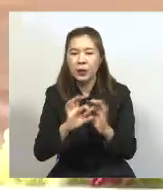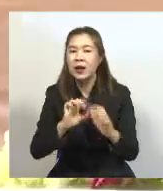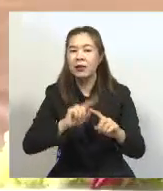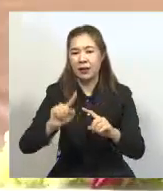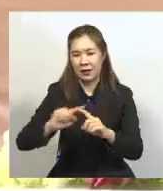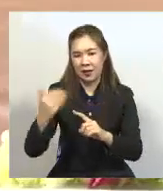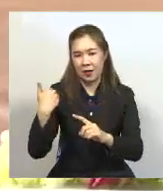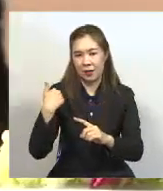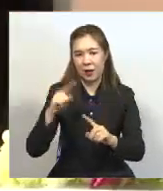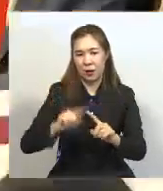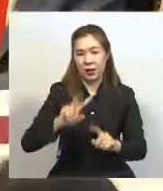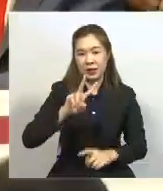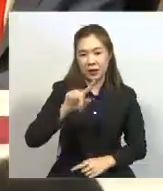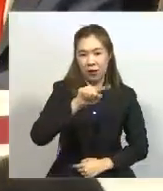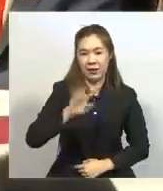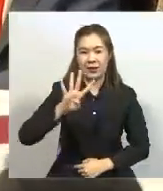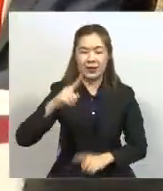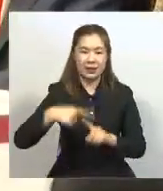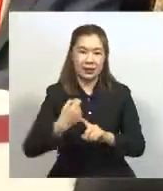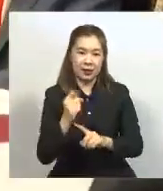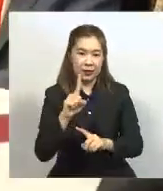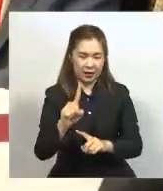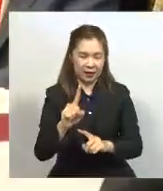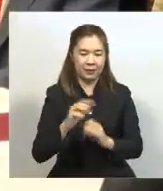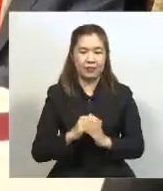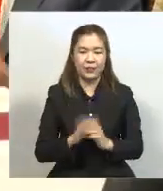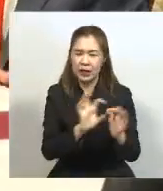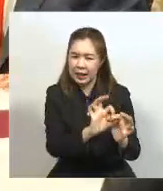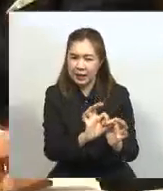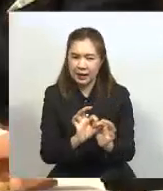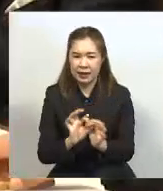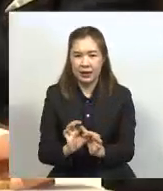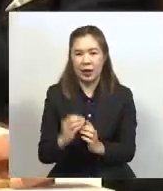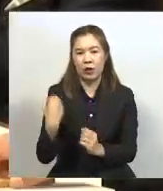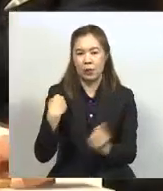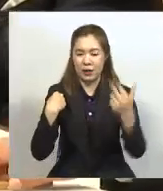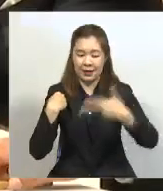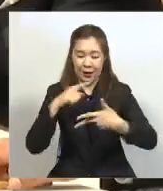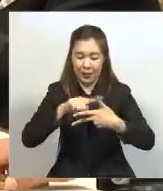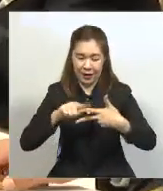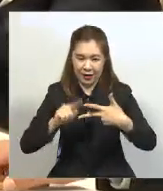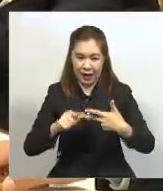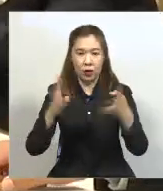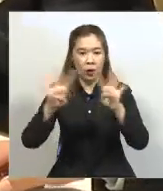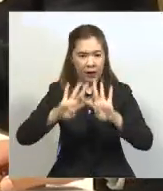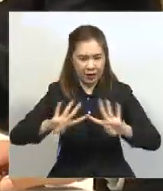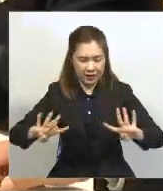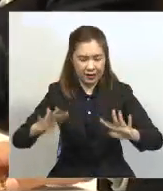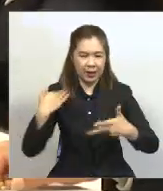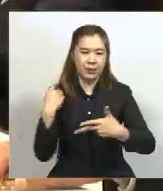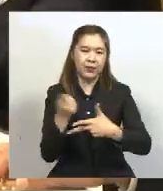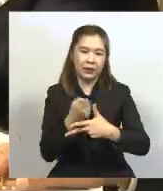องซึ่งจะมีขึ้นในช่วงของวันที่2ถึง4พฤศจิกายนก็จะเกี่ยวข้องกับ3เสาหลักของอาเซียนเนี่ยแหละค่ะไม่ว่าจ